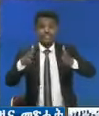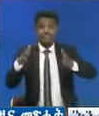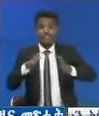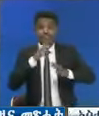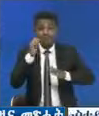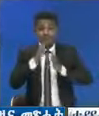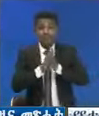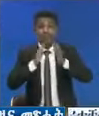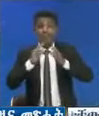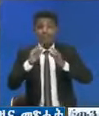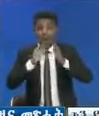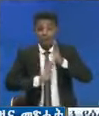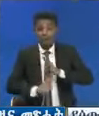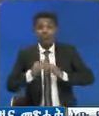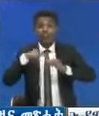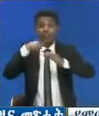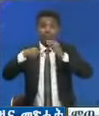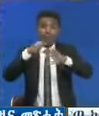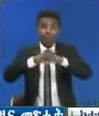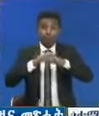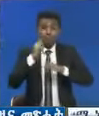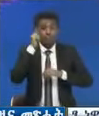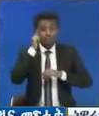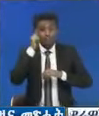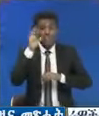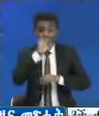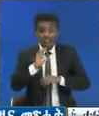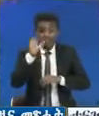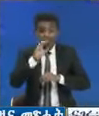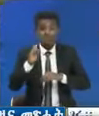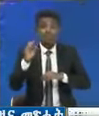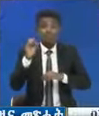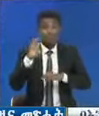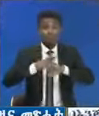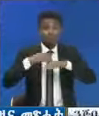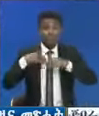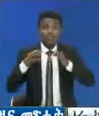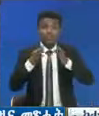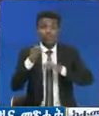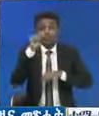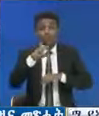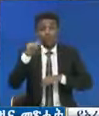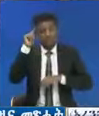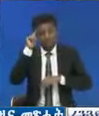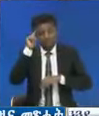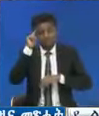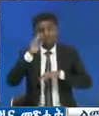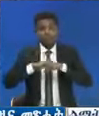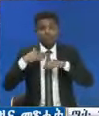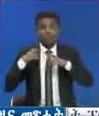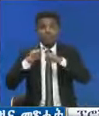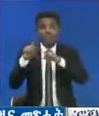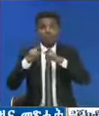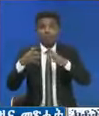የመራቢ አካባቢዎችን በመለየት አሰሳ የማድረግ ስራ እየተሰራ መሆኑን የገለጹት አቶ ተስፋውን ቢሮ በኬሚካልና በተለያዩ መሳሪያዎች